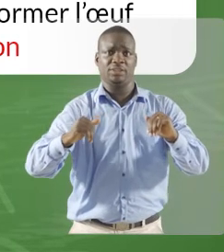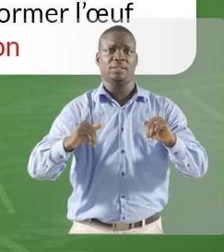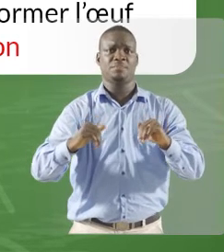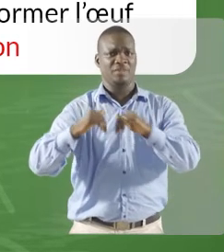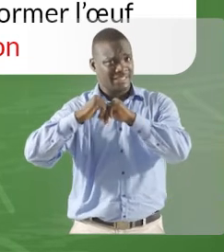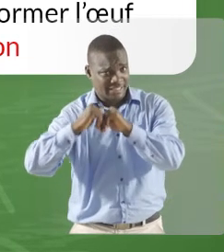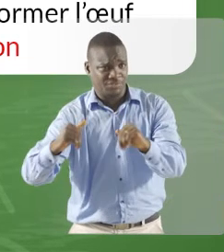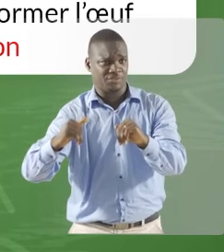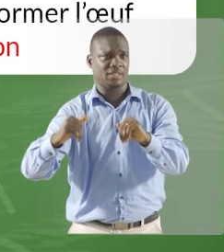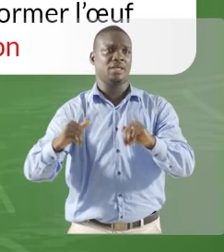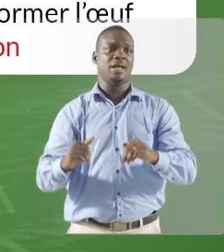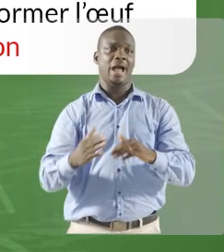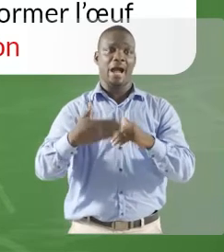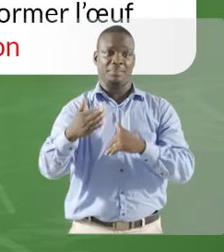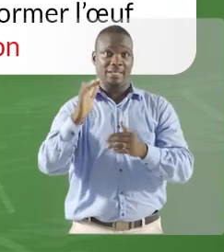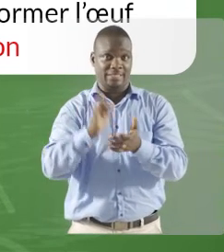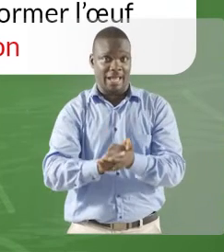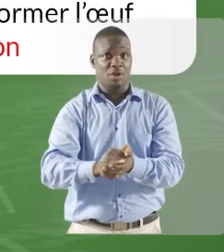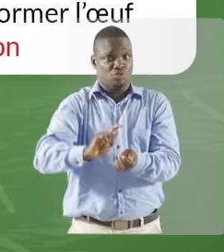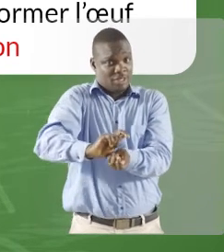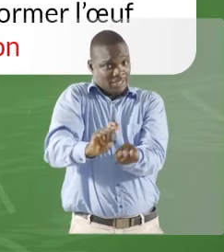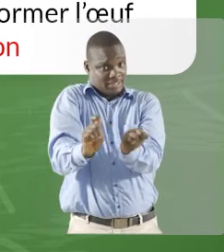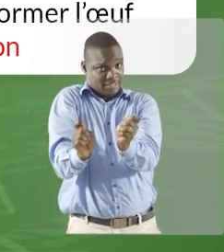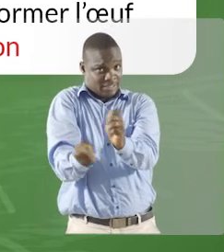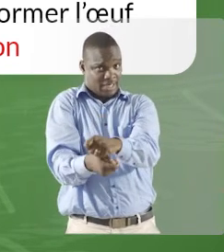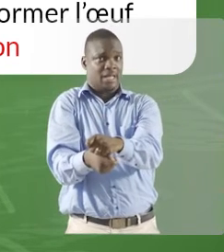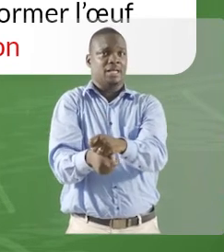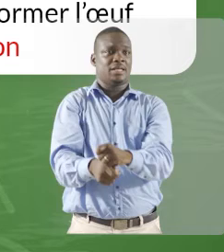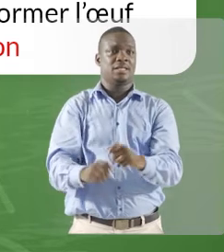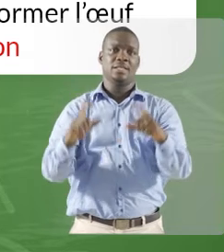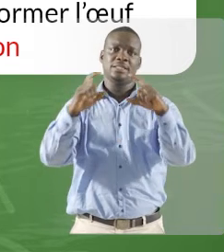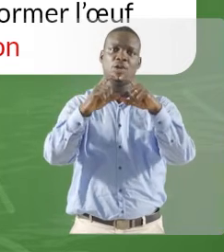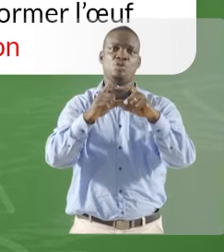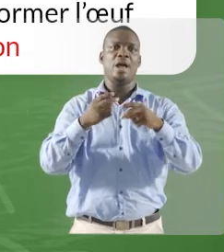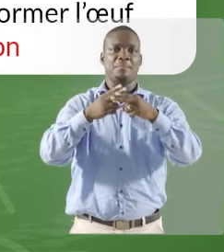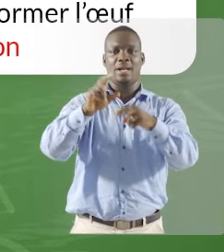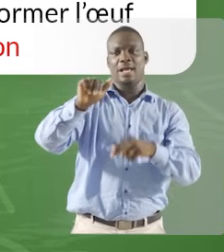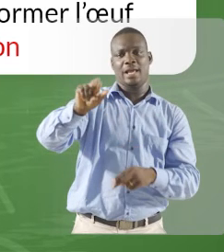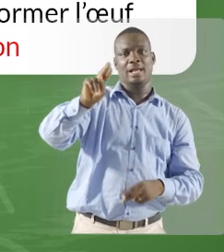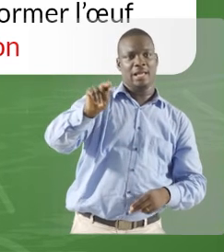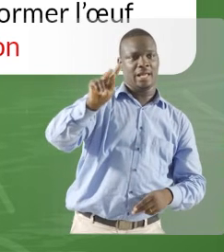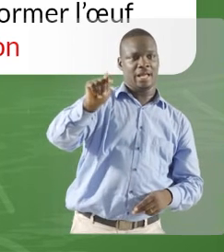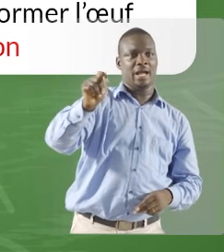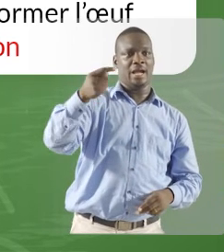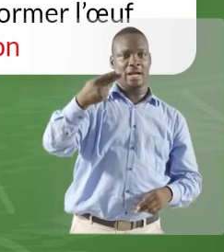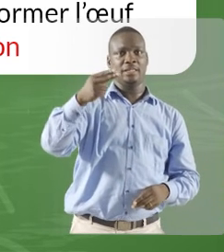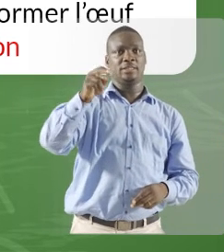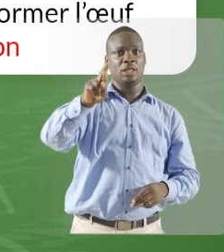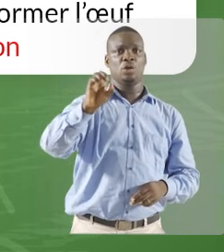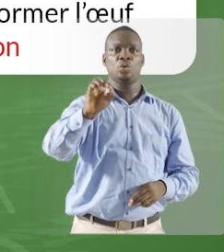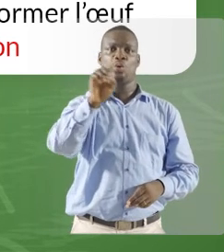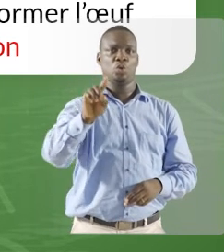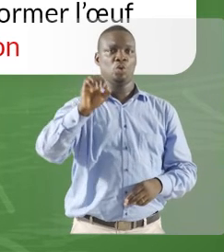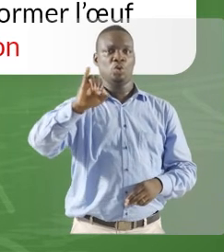une mitose, ensuite pour donner 2 entérozoïdes, tandis que